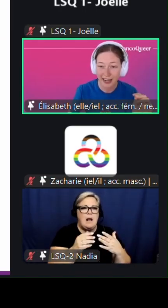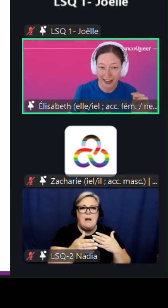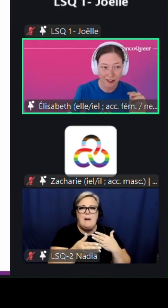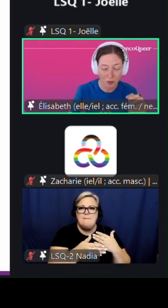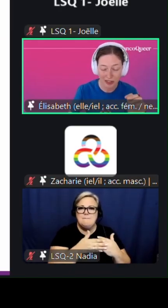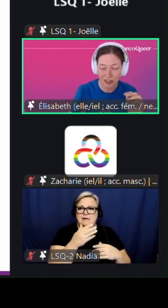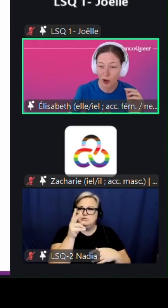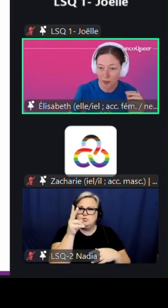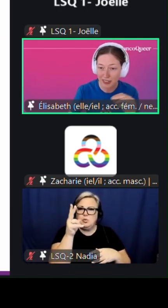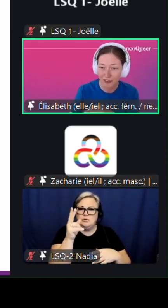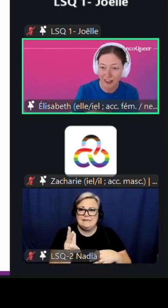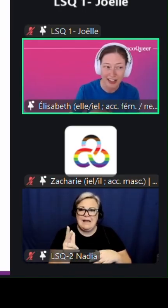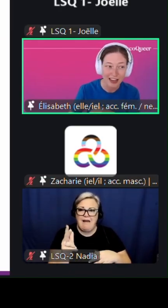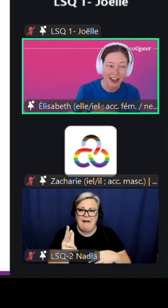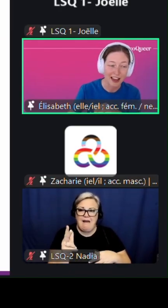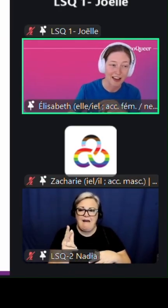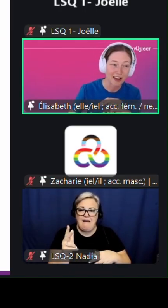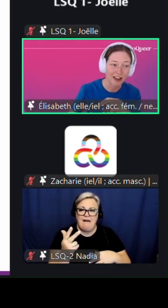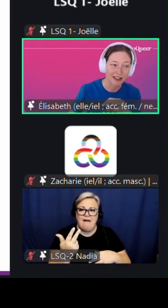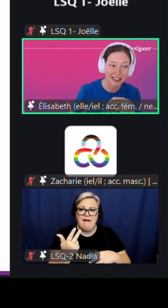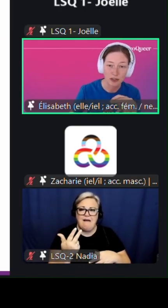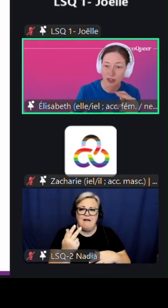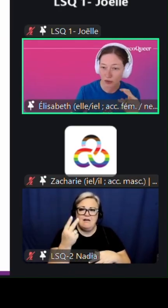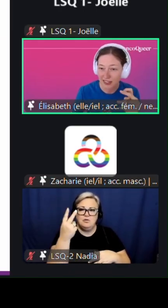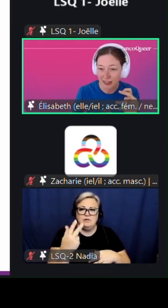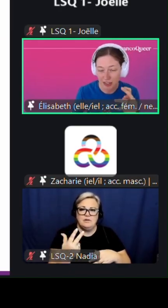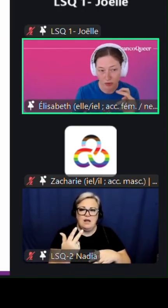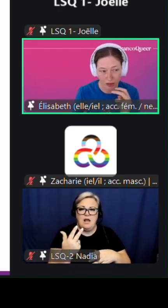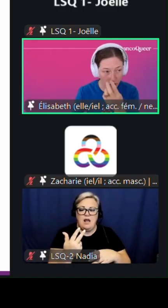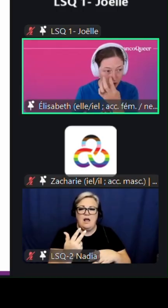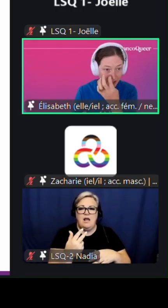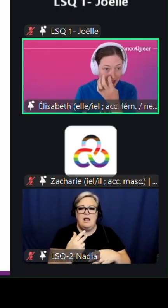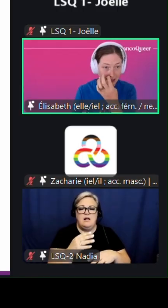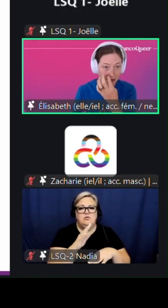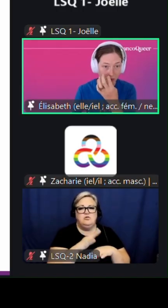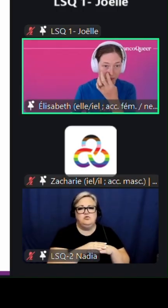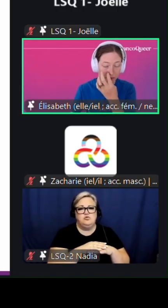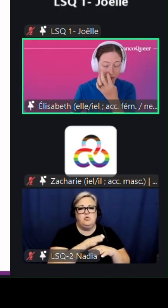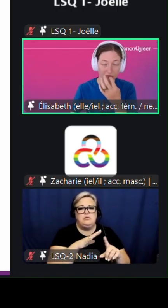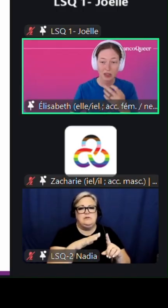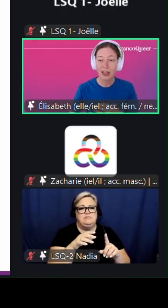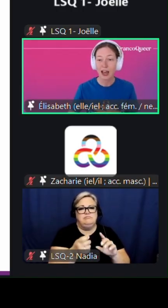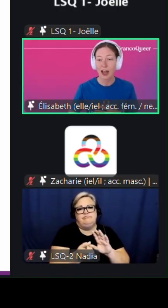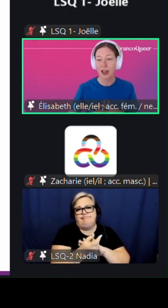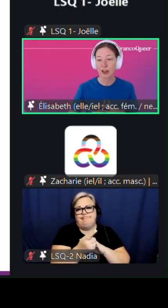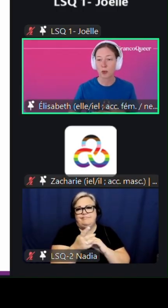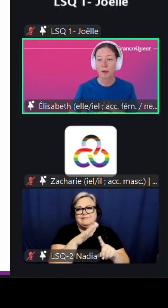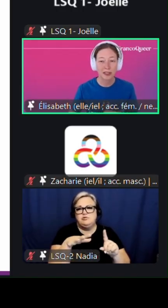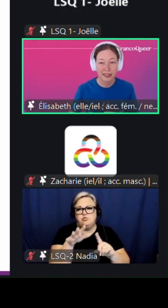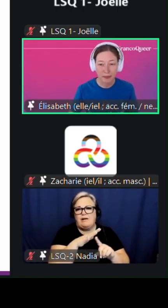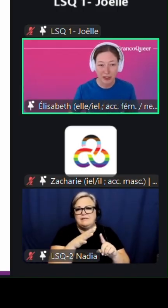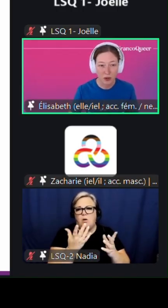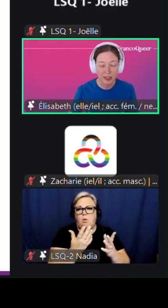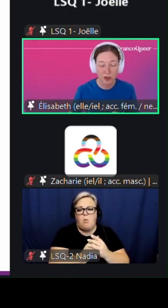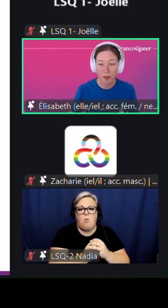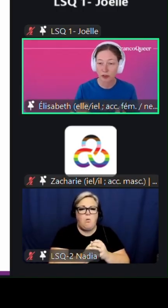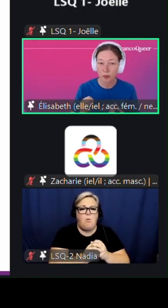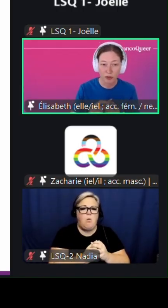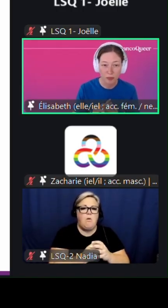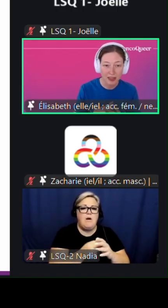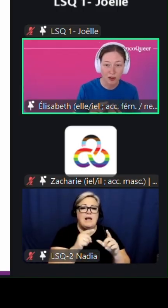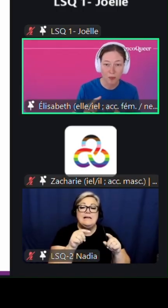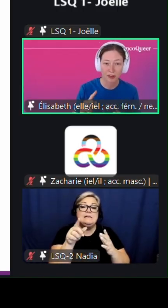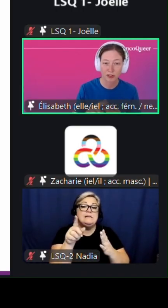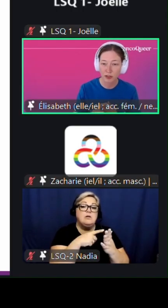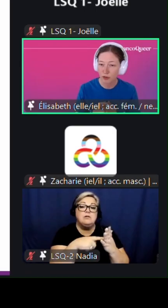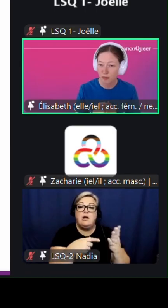des 2 tiers du personnel a observé des situations de discrimination dans leur organisme. Quand on parle de discrimination ici, on